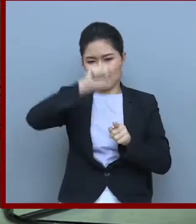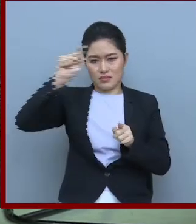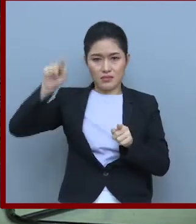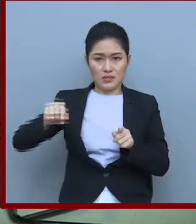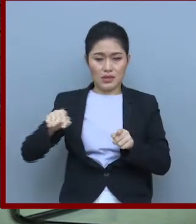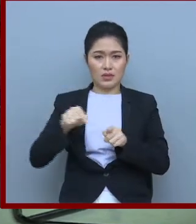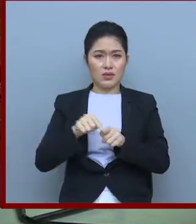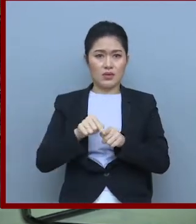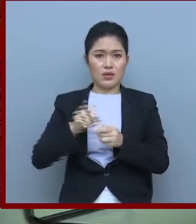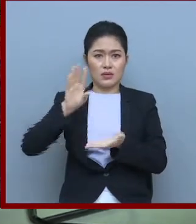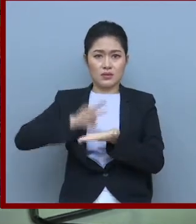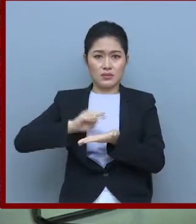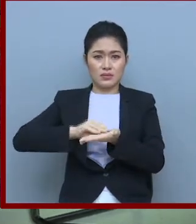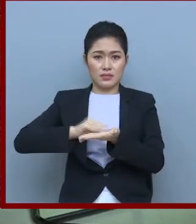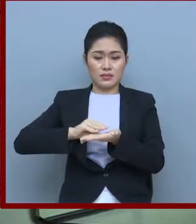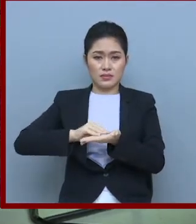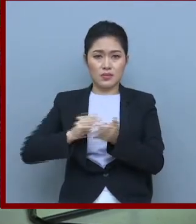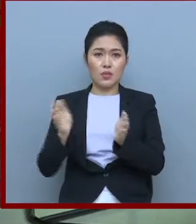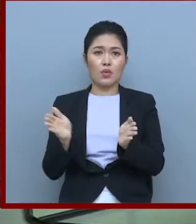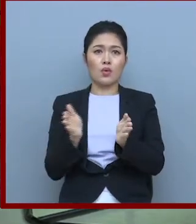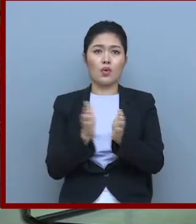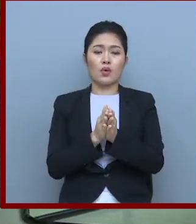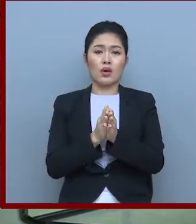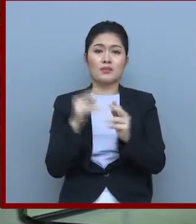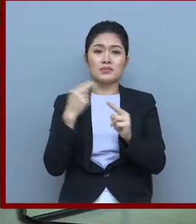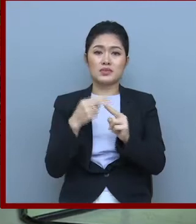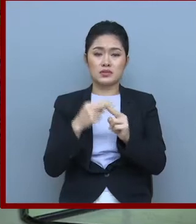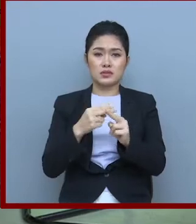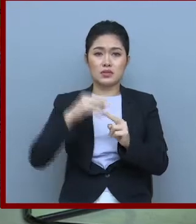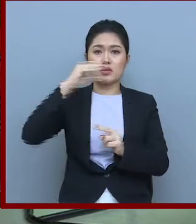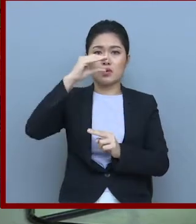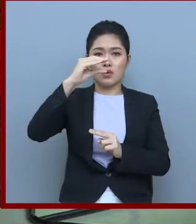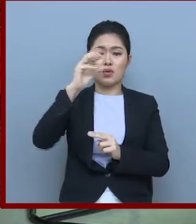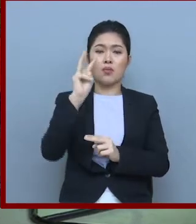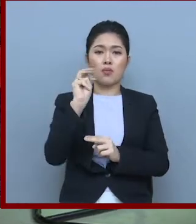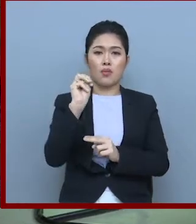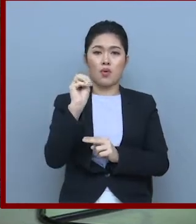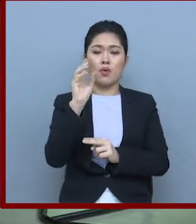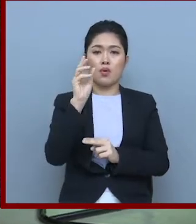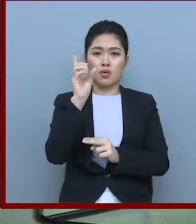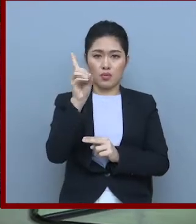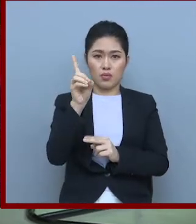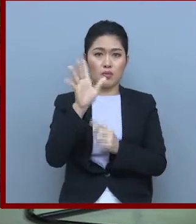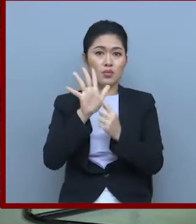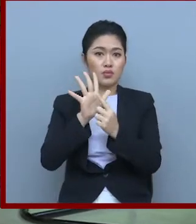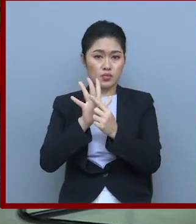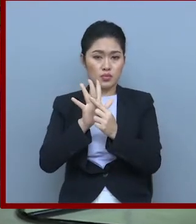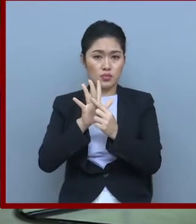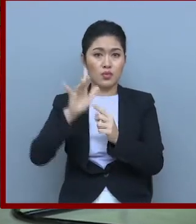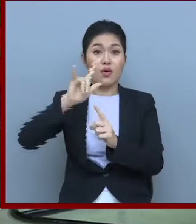นะครับที่แพ็คมากับเขาเรียกว่าโมดูล Wi-Fi นะครับมาดูที่จอกันดีกว่าเนาะจะได้เห็นชัด